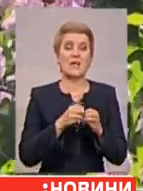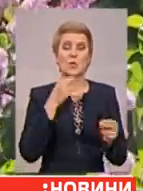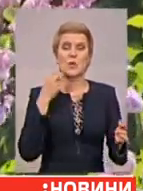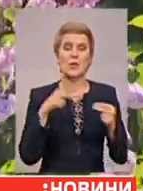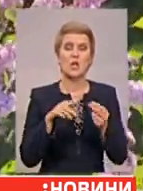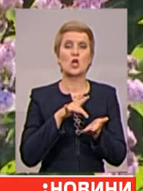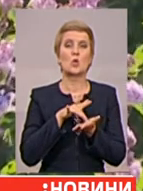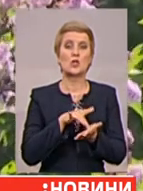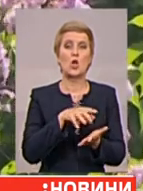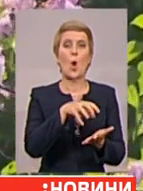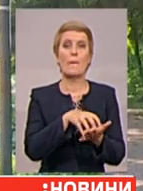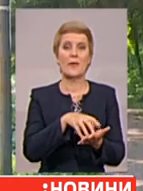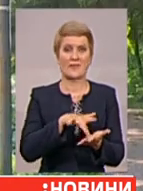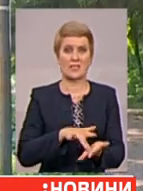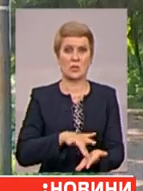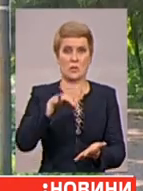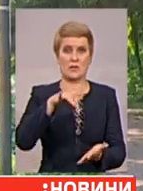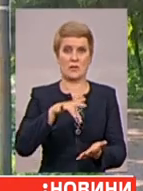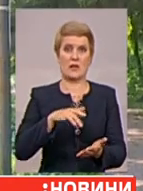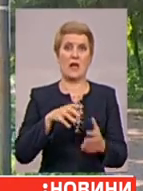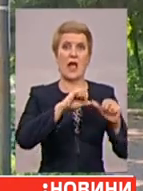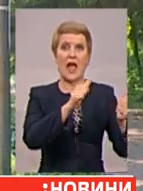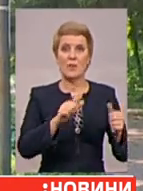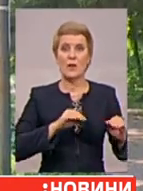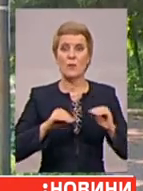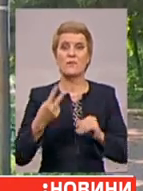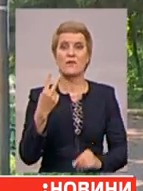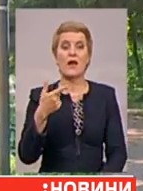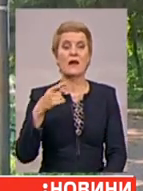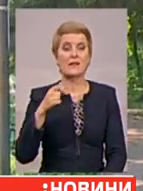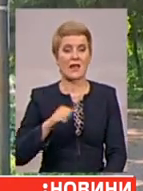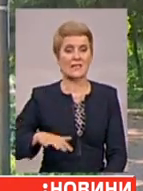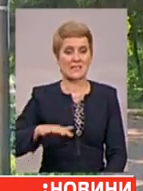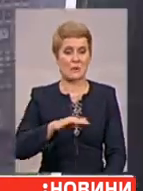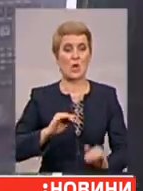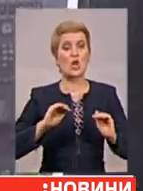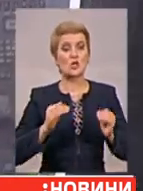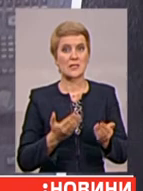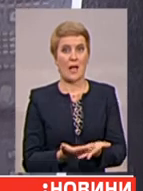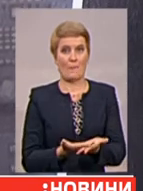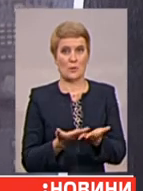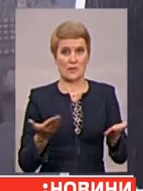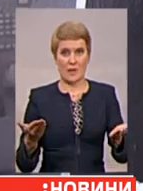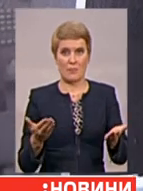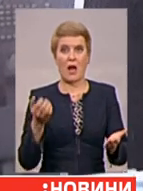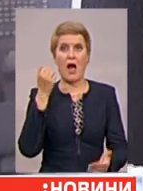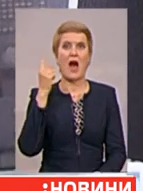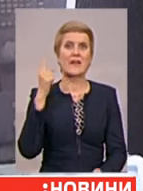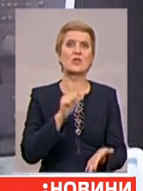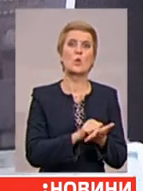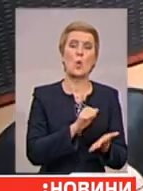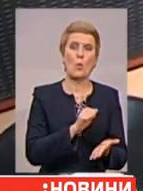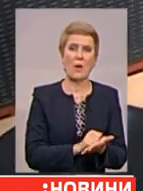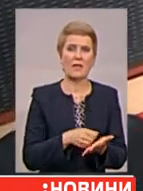об'єктів столиці. Експонати розмістять на 2 гектарах землі. Частину – просто неба, архівні ж документи та артефакти в одному